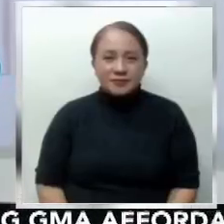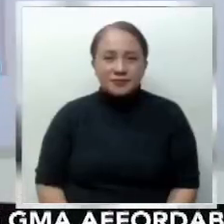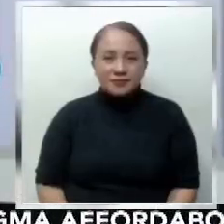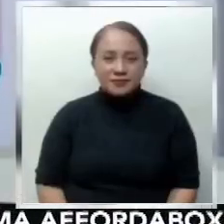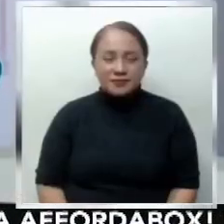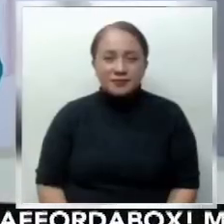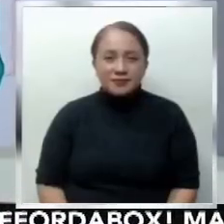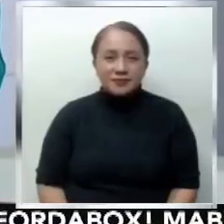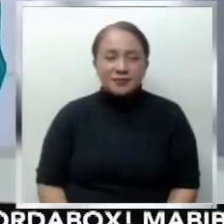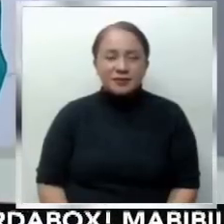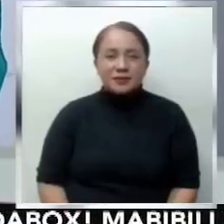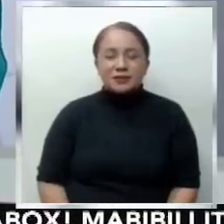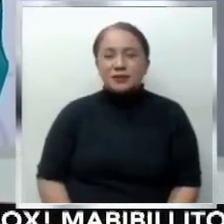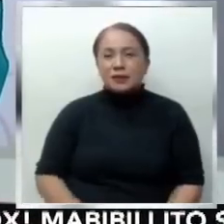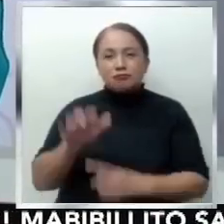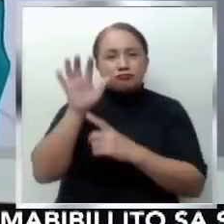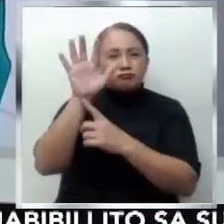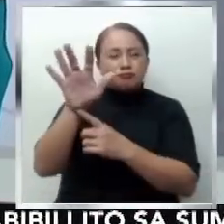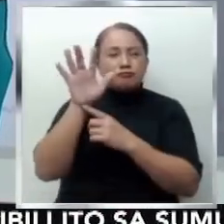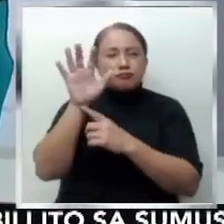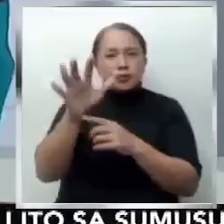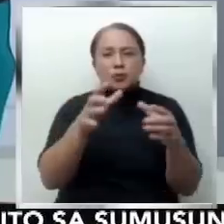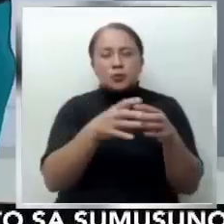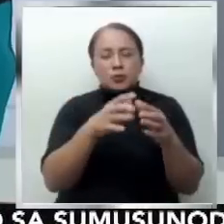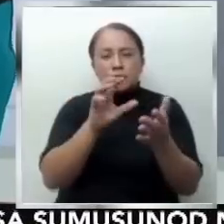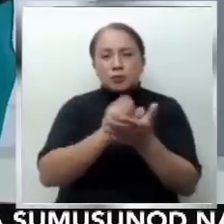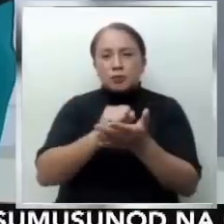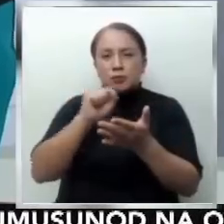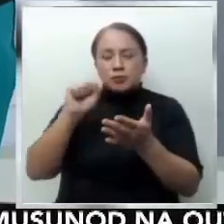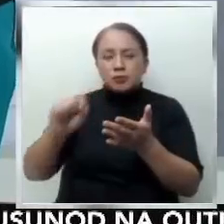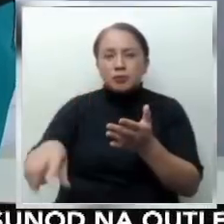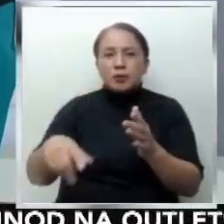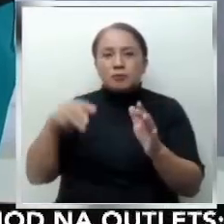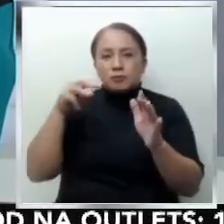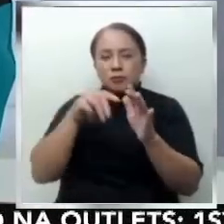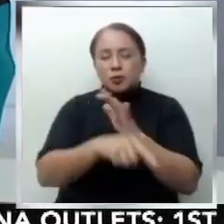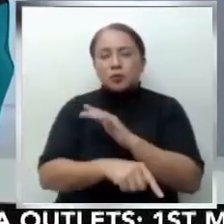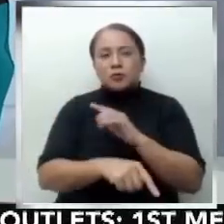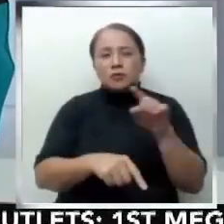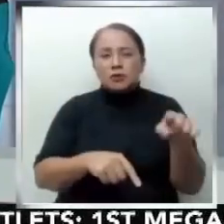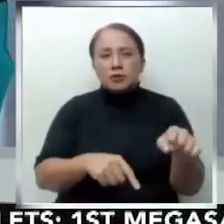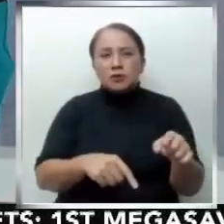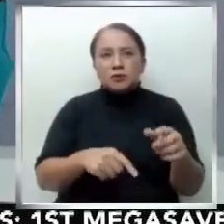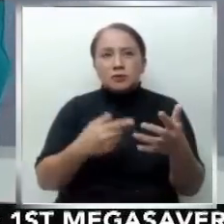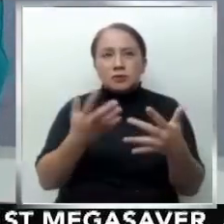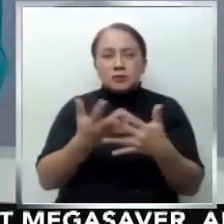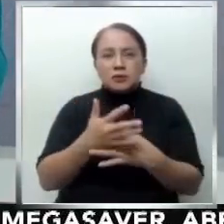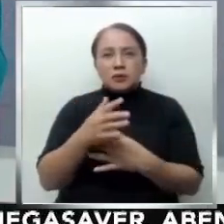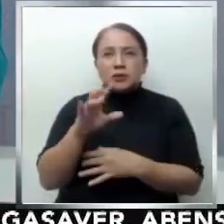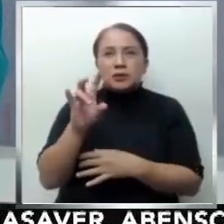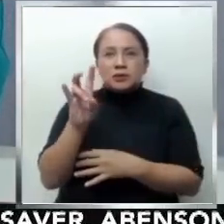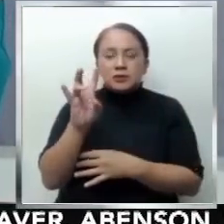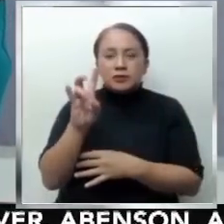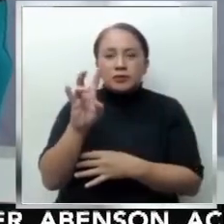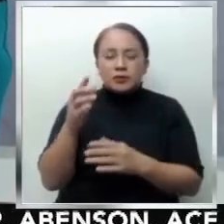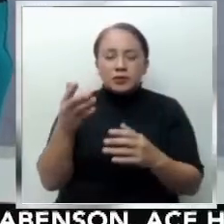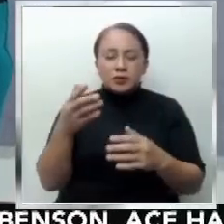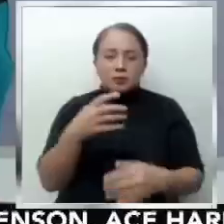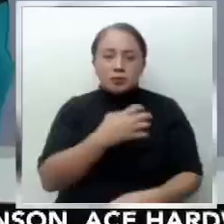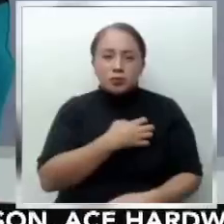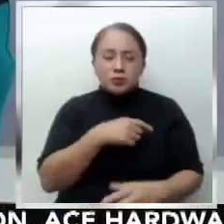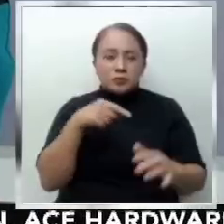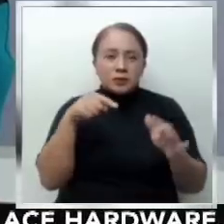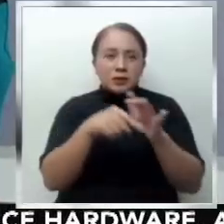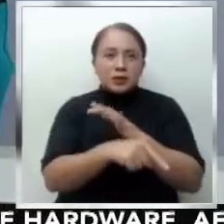Ipinrotesta ng iba't ibang grupo ang pagbasura sa murder charges laban sa 17 pulis na sangkot sa pagpatay sa